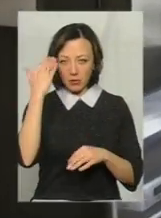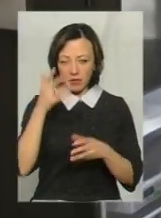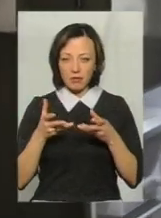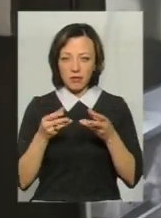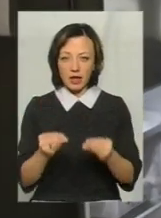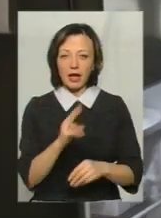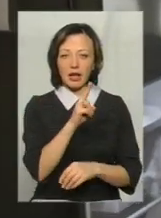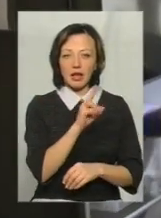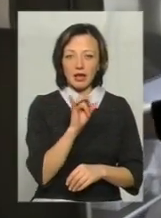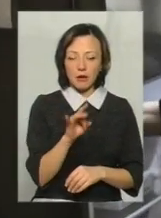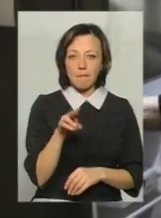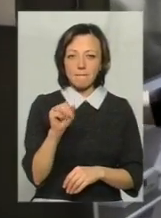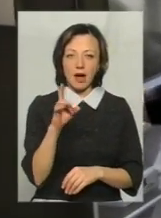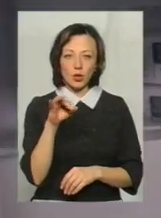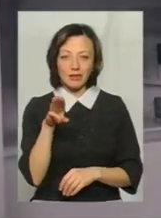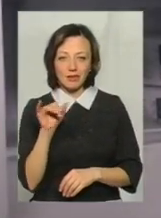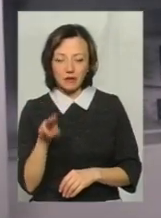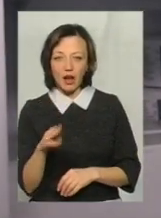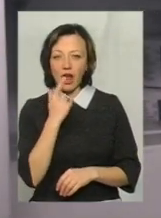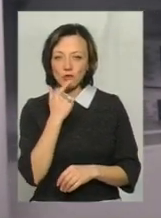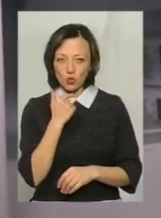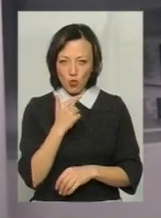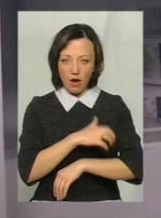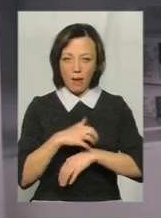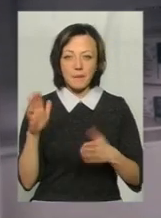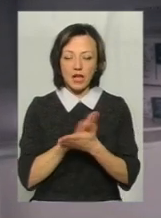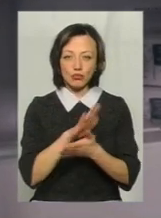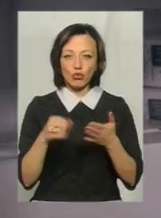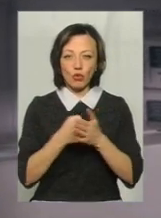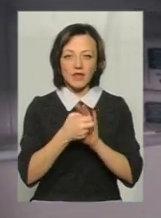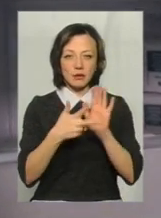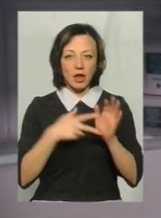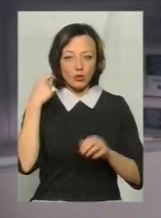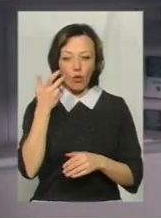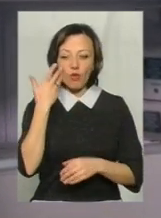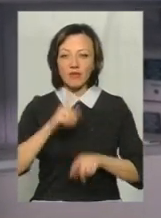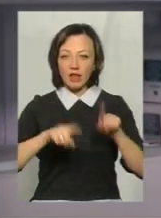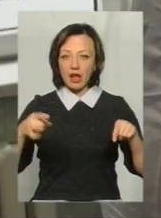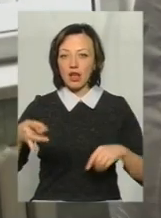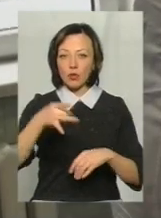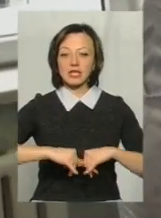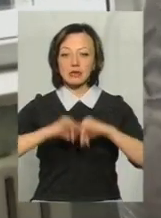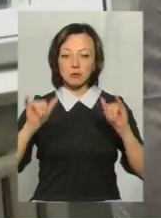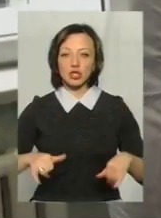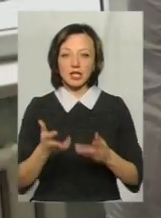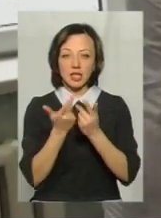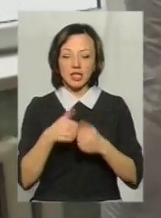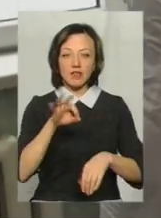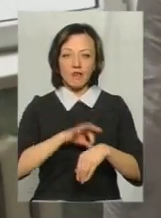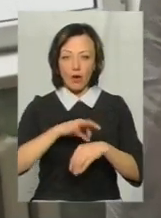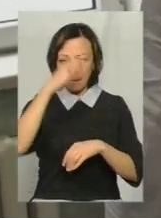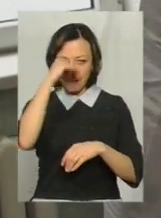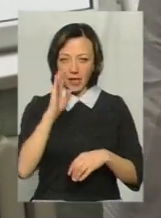Полівакцина кірпаротіт краснуха є безкоштовною для дітей до 18 років. Після того, як у деяких регіонах збільшилася кількість хворих,